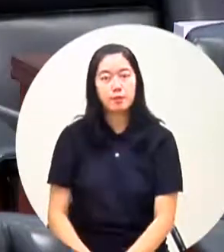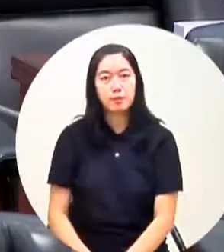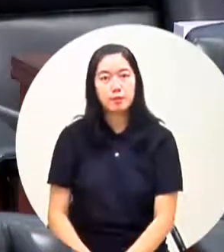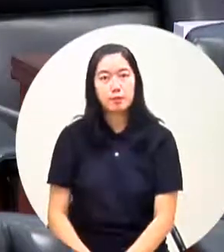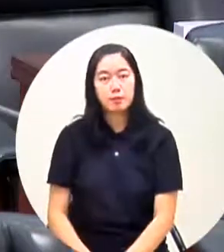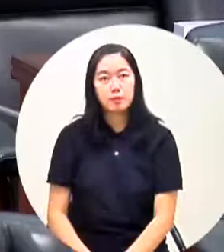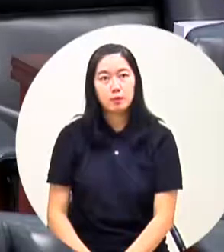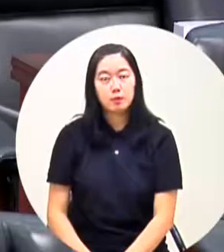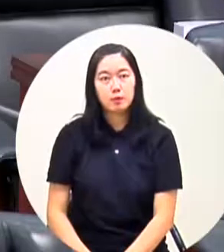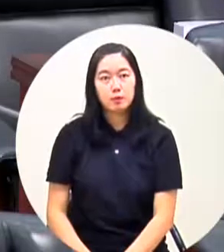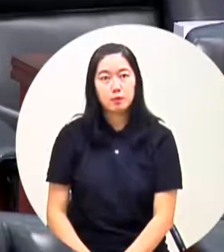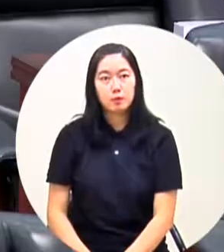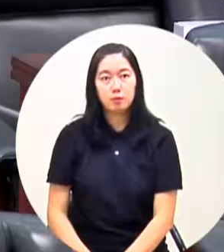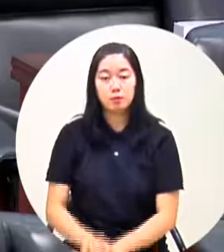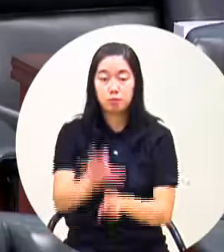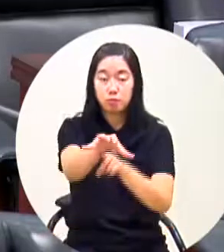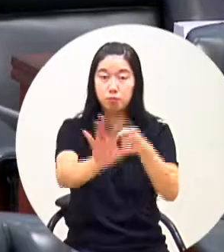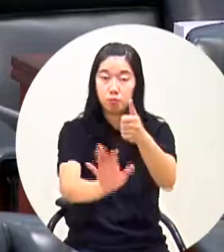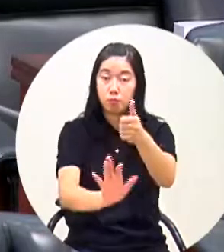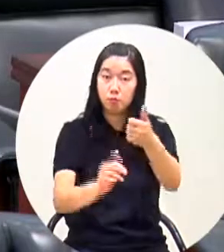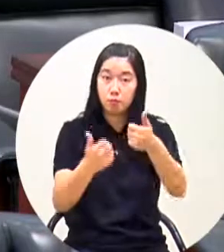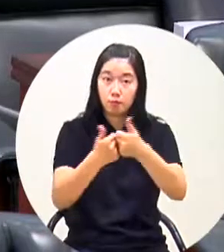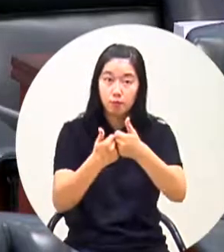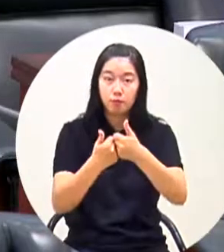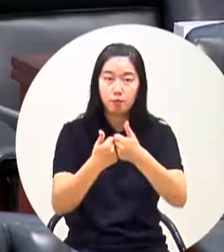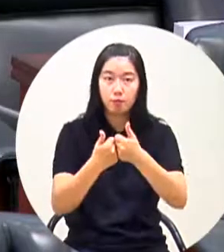那根据我们农委会